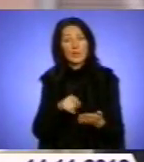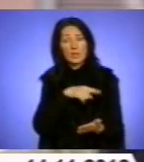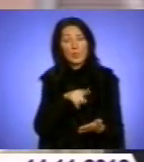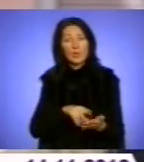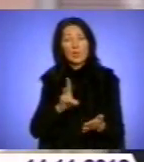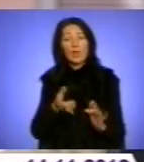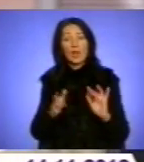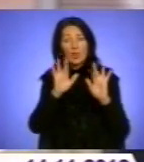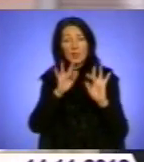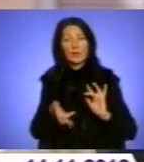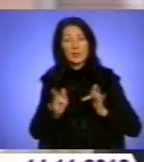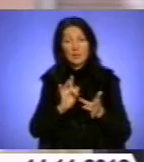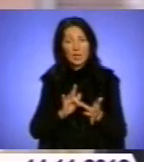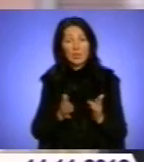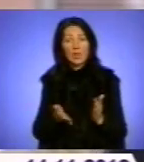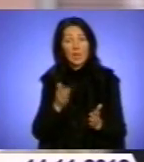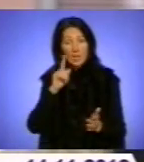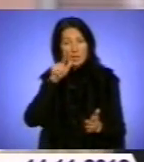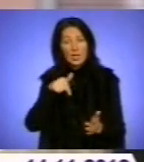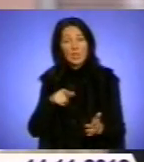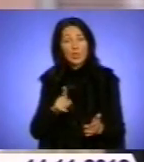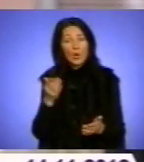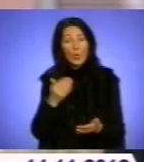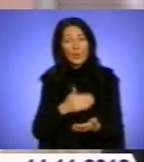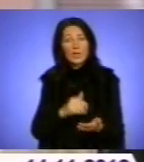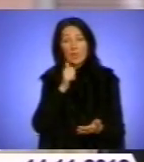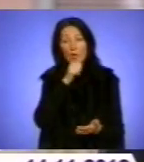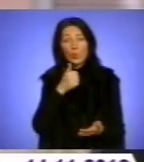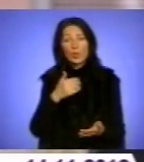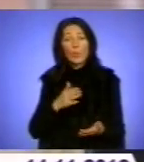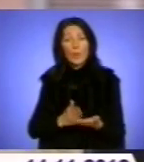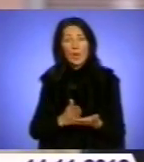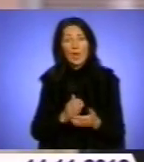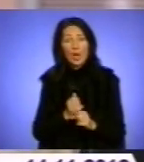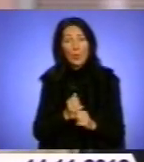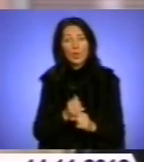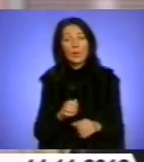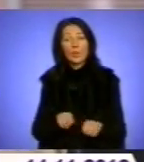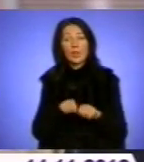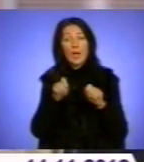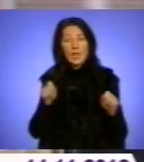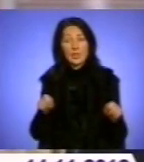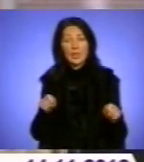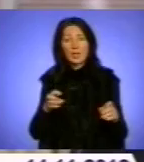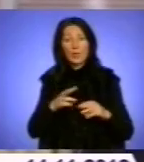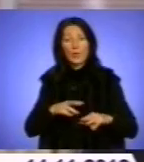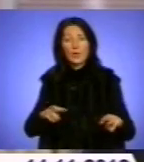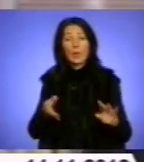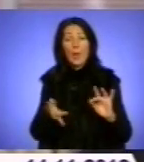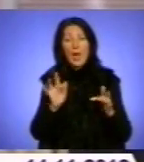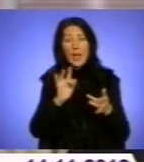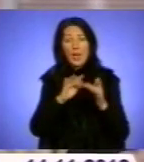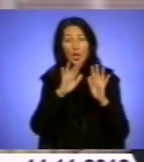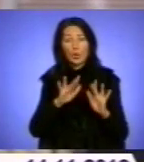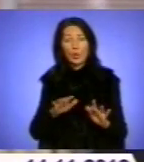Ми, мабуть, знаєте, що в останні роки ми працюємо над відкритим правительством, електронним правительством. І